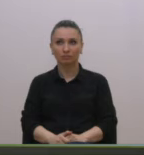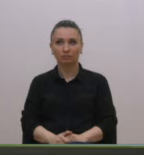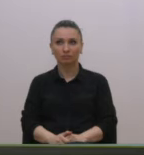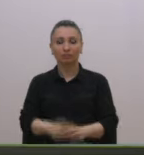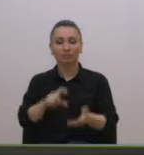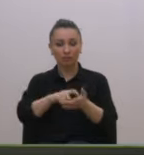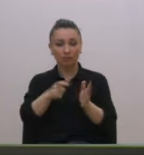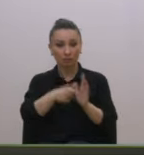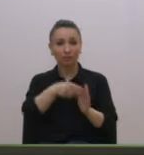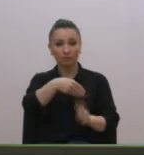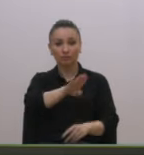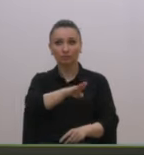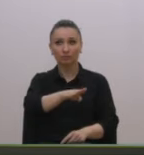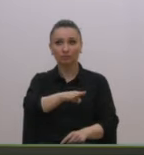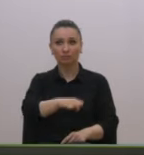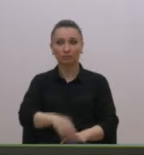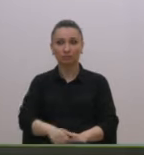დაატოვეთ დარბაზი.